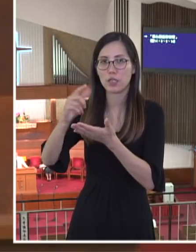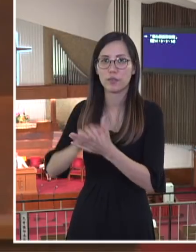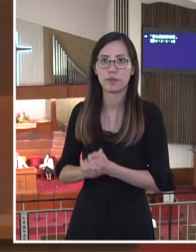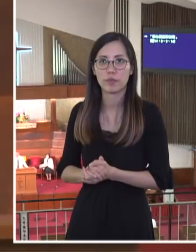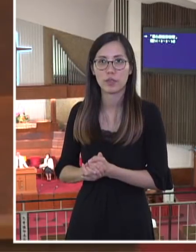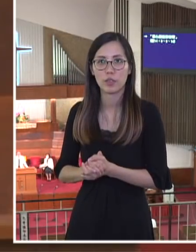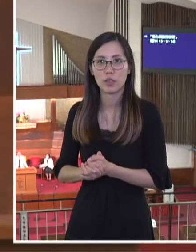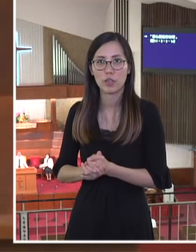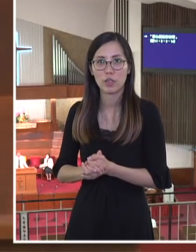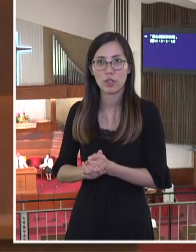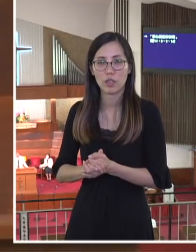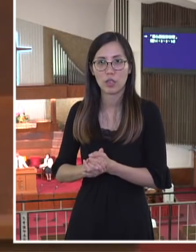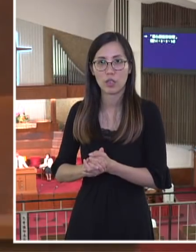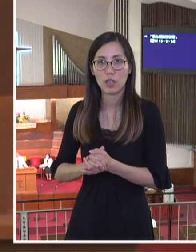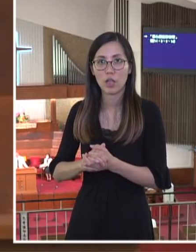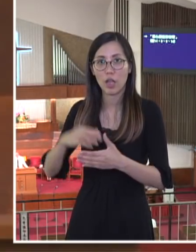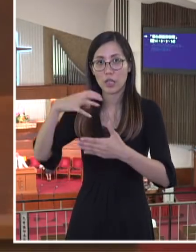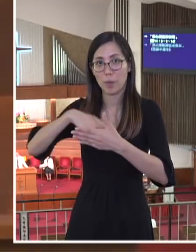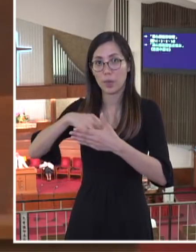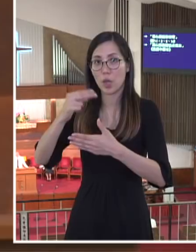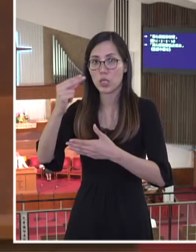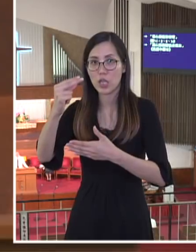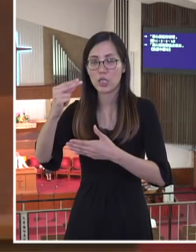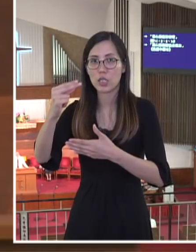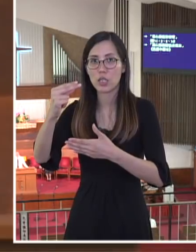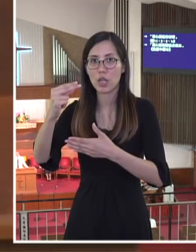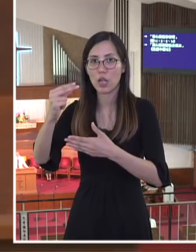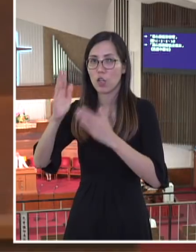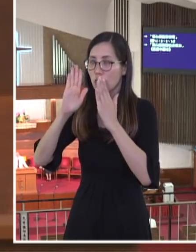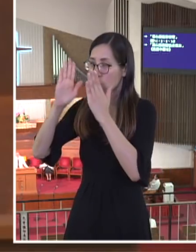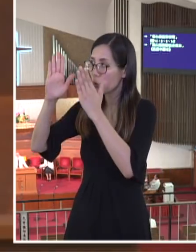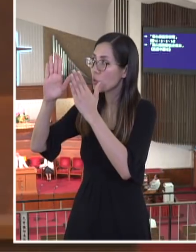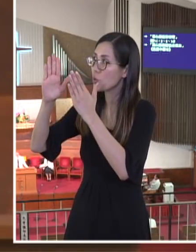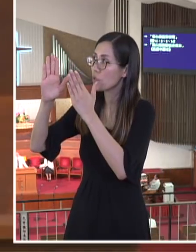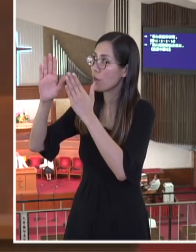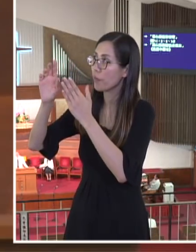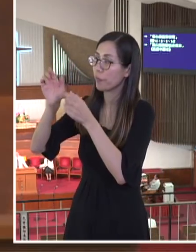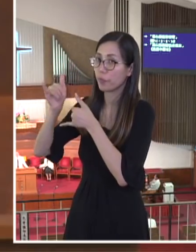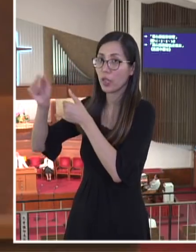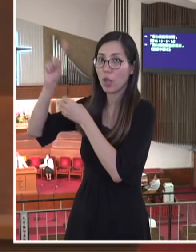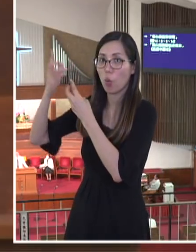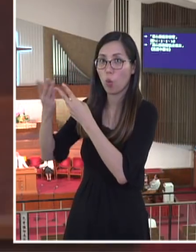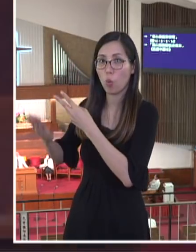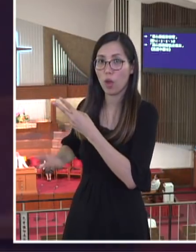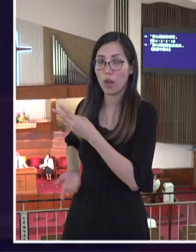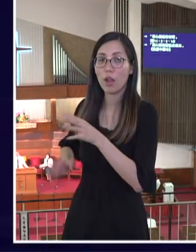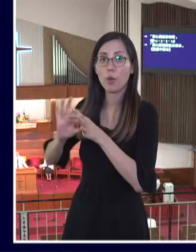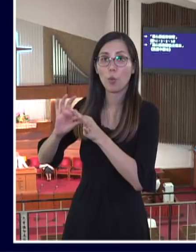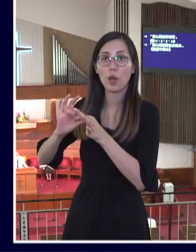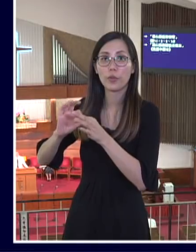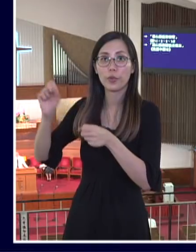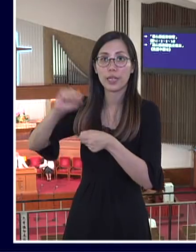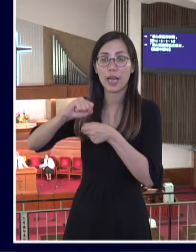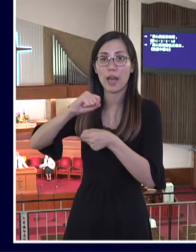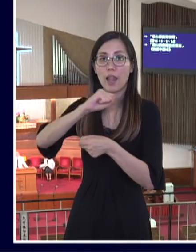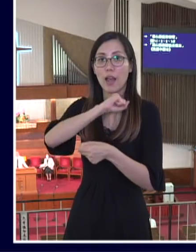都是跟加勒有关的。然后呢这个专心跟从耶和华，我想跟大家看另外一个圣经译本，叫吕振